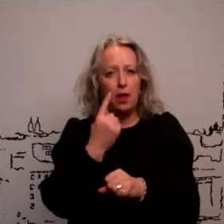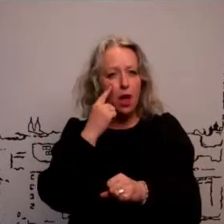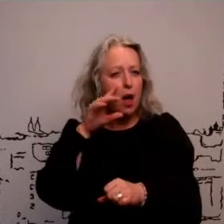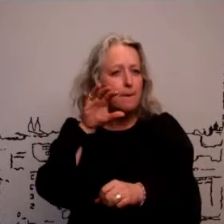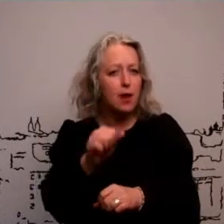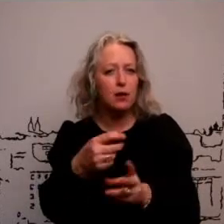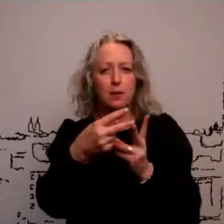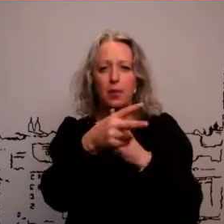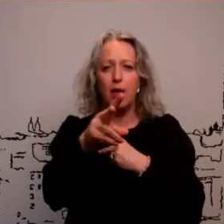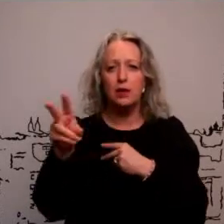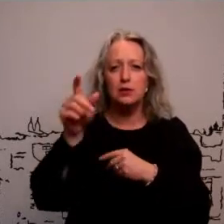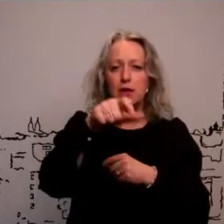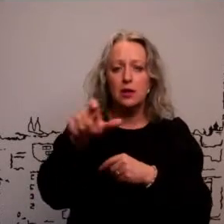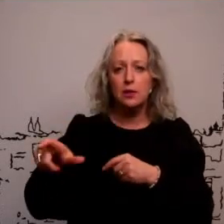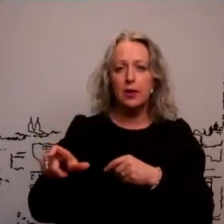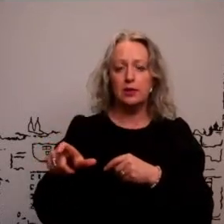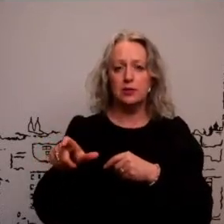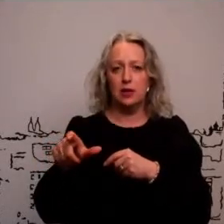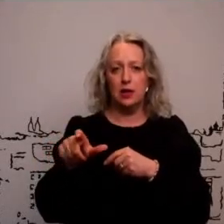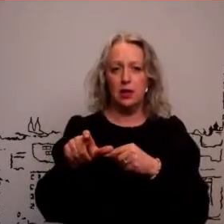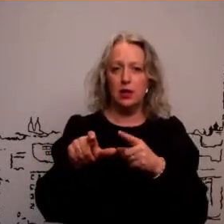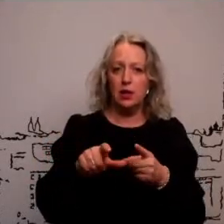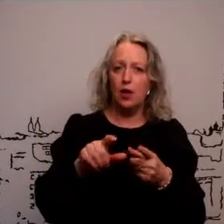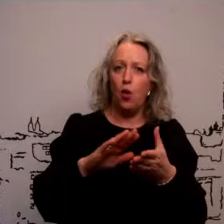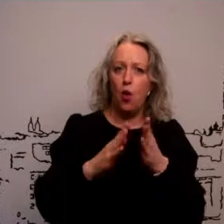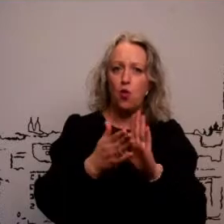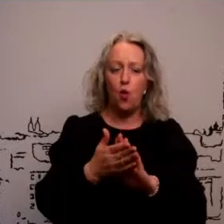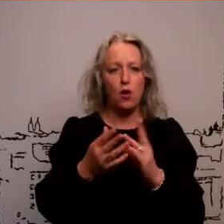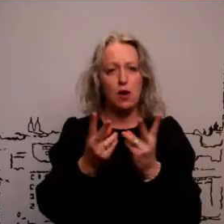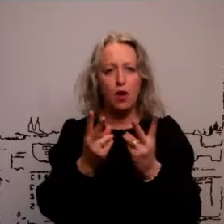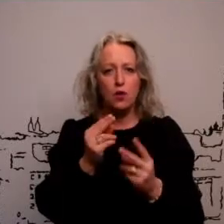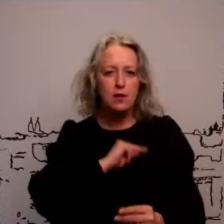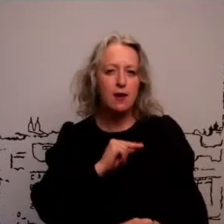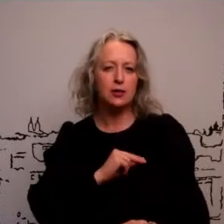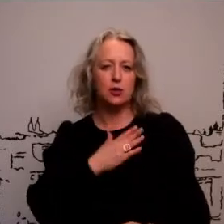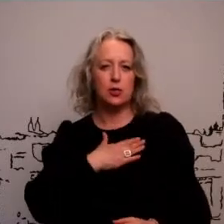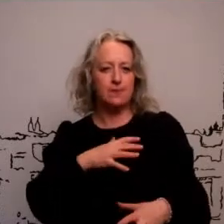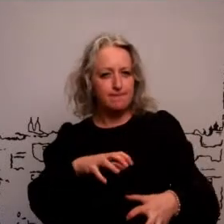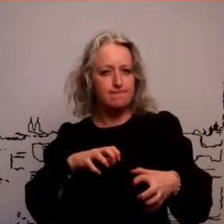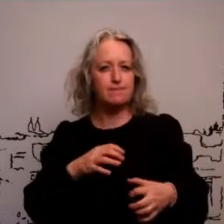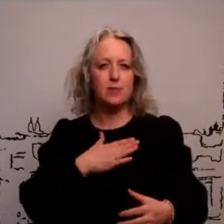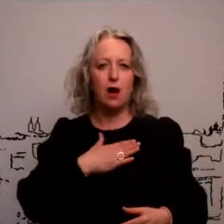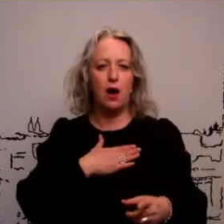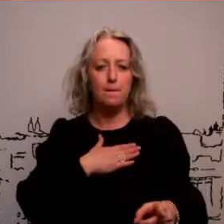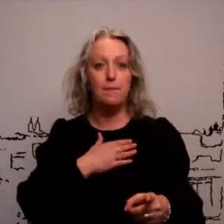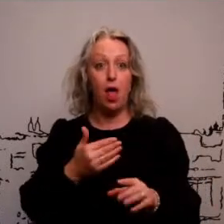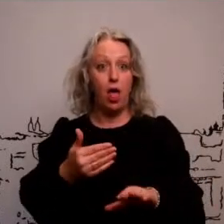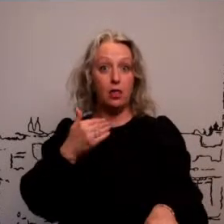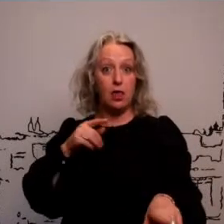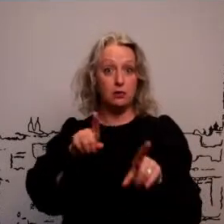kes sellest olukorrast püüavad kasu lõigata, kuna nad on seda ka varem teinud, siis